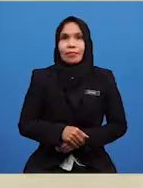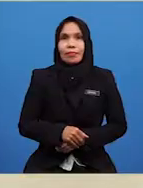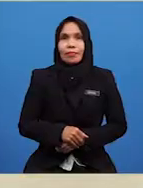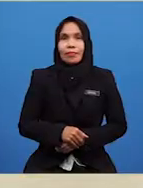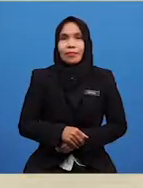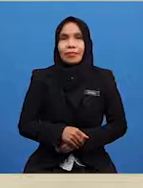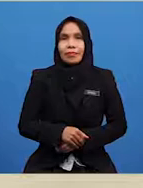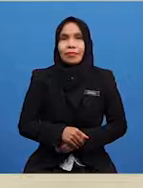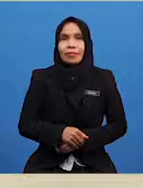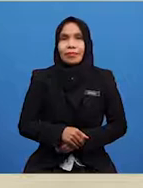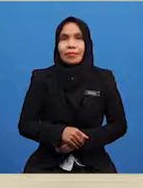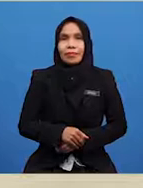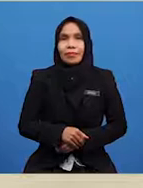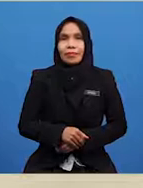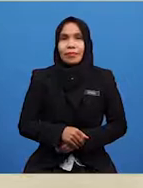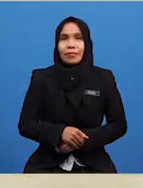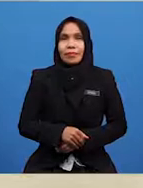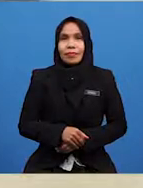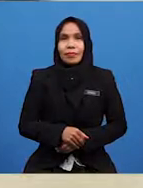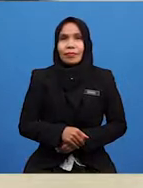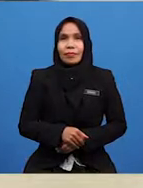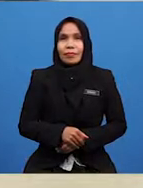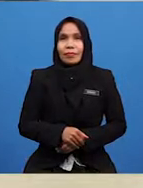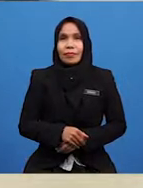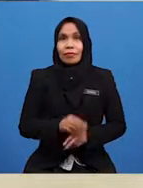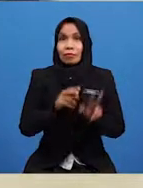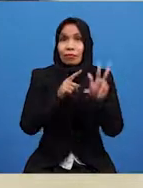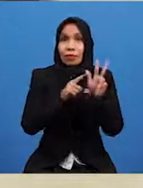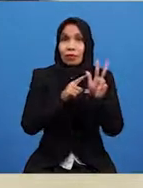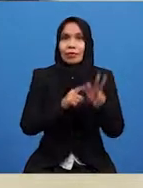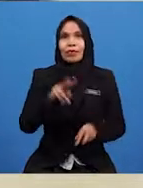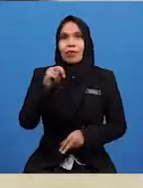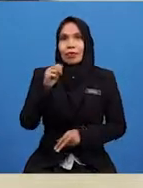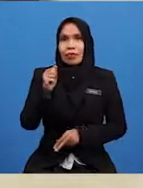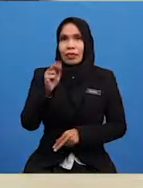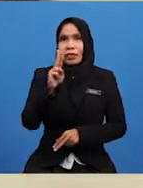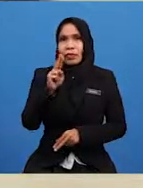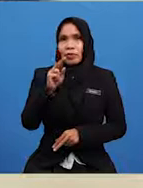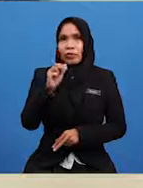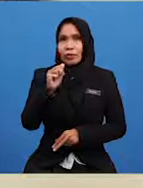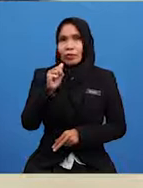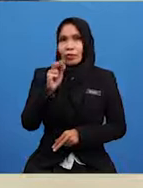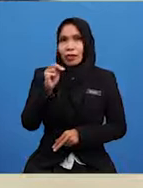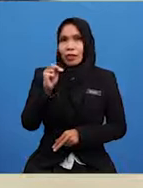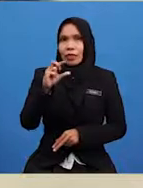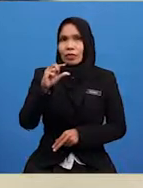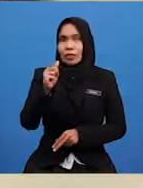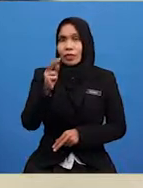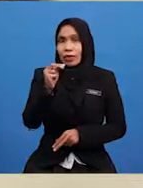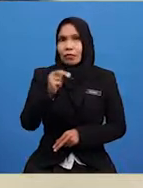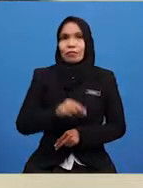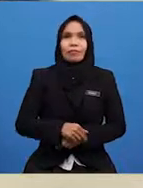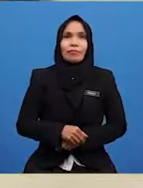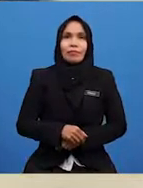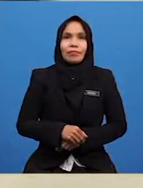meluas. Seterusnya, terdapat pemerintah kerajaan lain yang rela bernaung di bawah Kesultanan Melayu